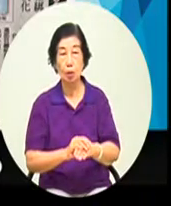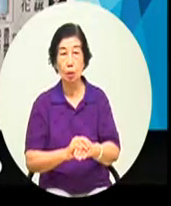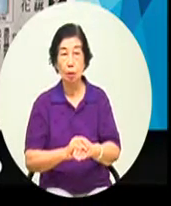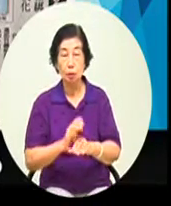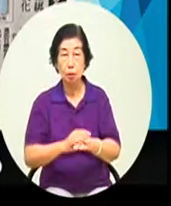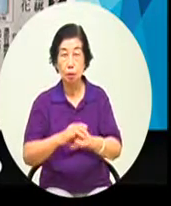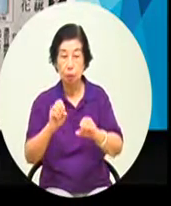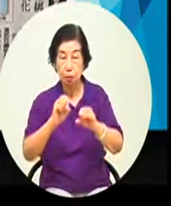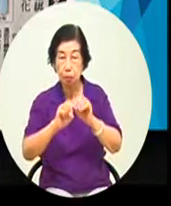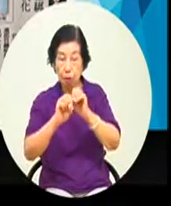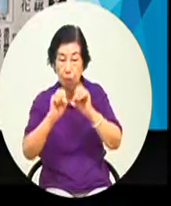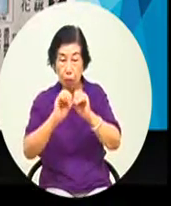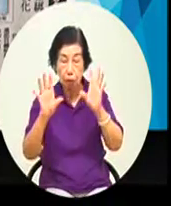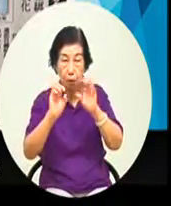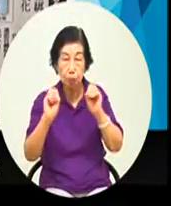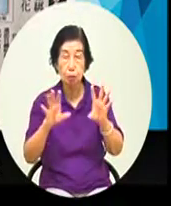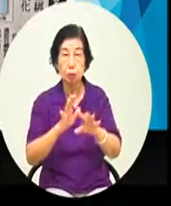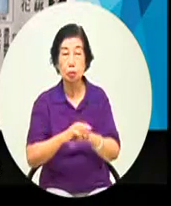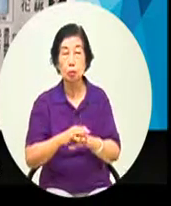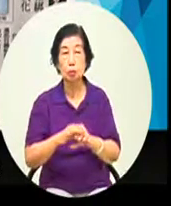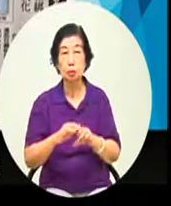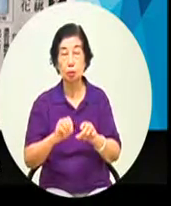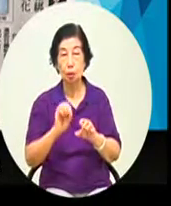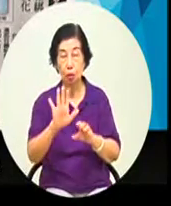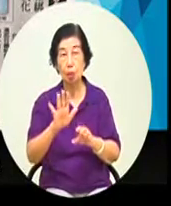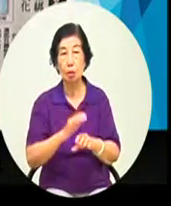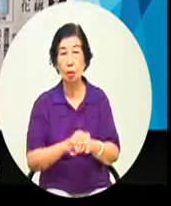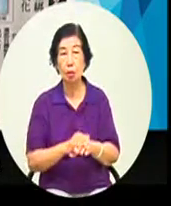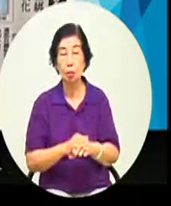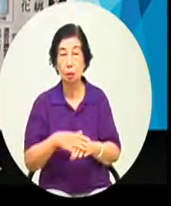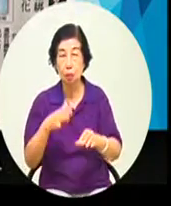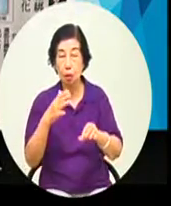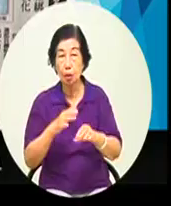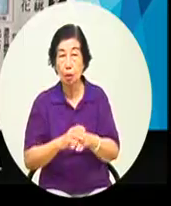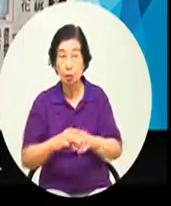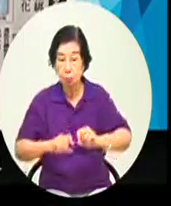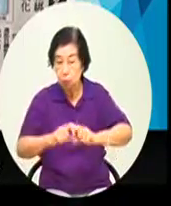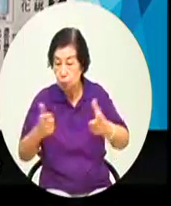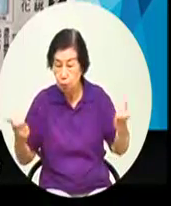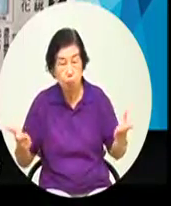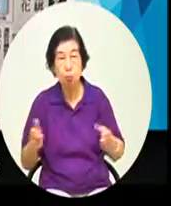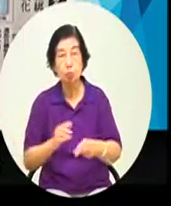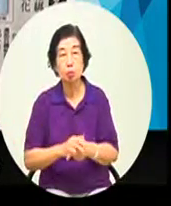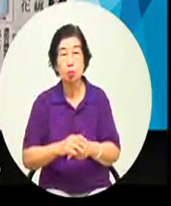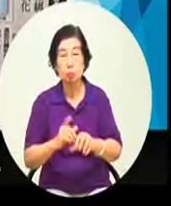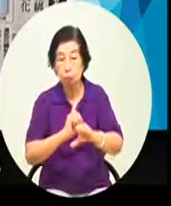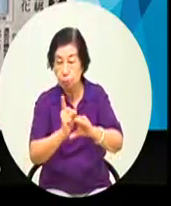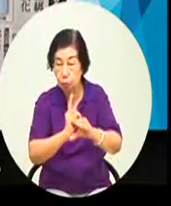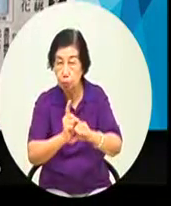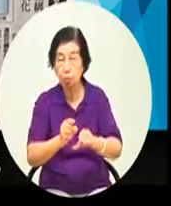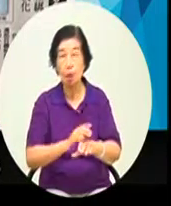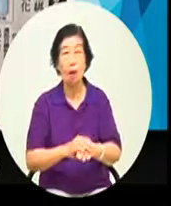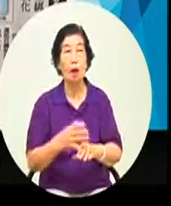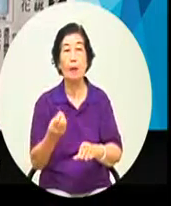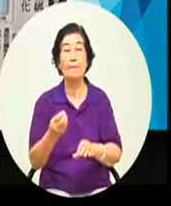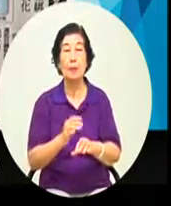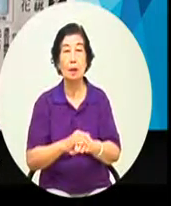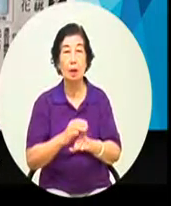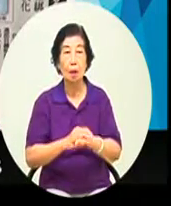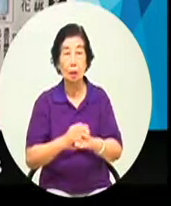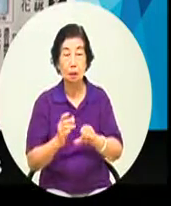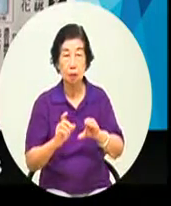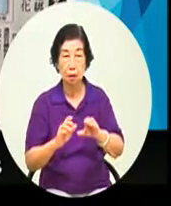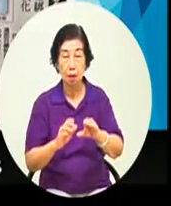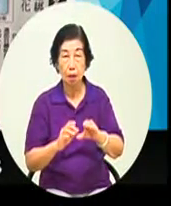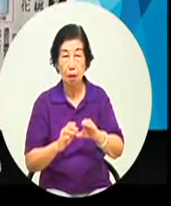灯哈，然后多元化计程车呢，它却是没有的，它没有车顶灯。 Uber 更